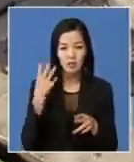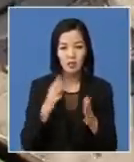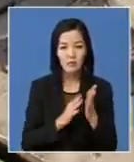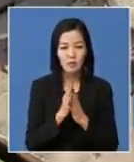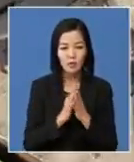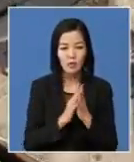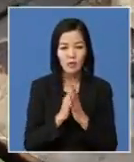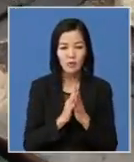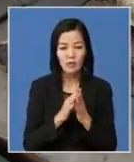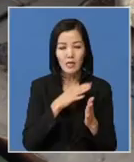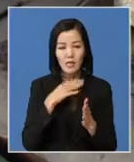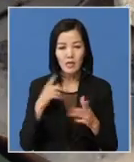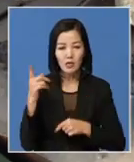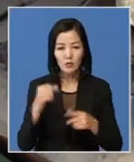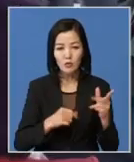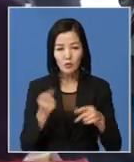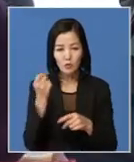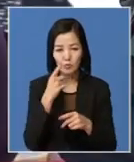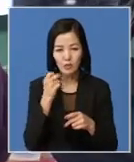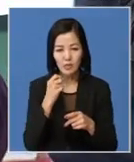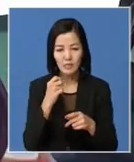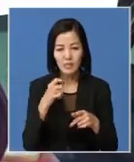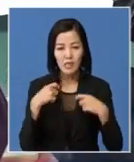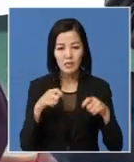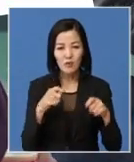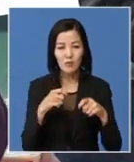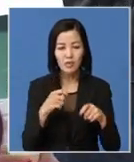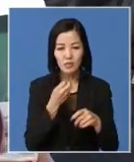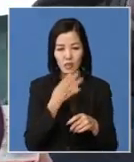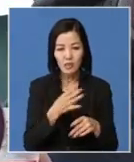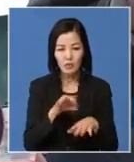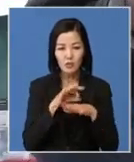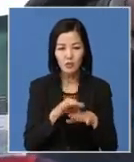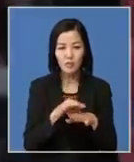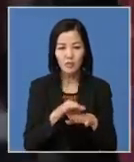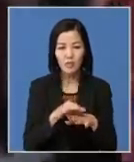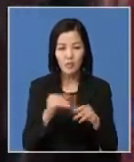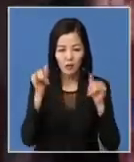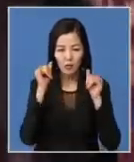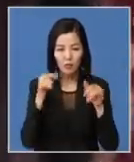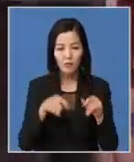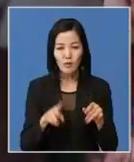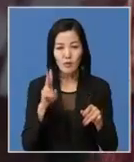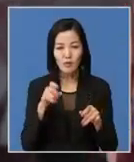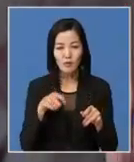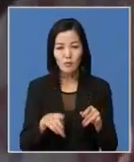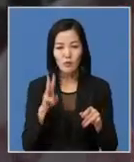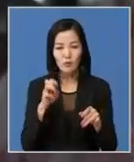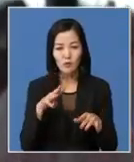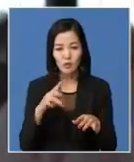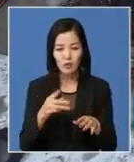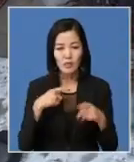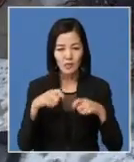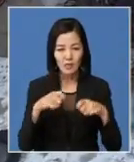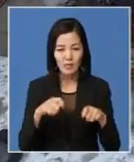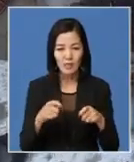көкөніс өнімдермен ет сүт, жұмыртқаның саудасы қызу. Айта кетейік, мұнда сыр және қой етінің бағасы 1200-1300 теңге аралығында саудаланды.